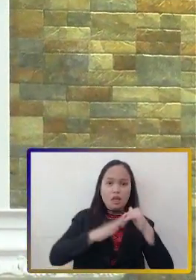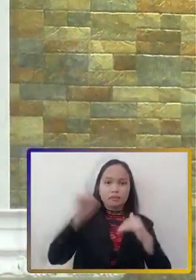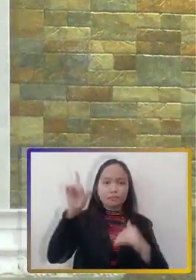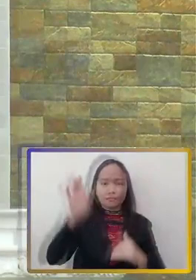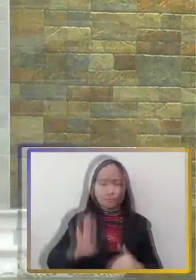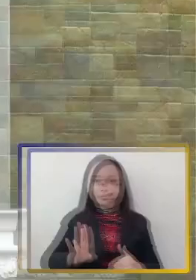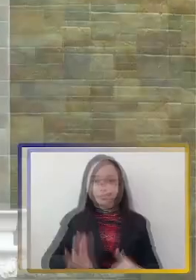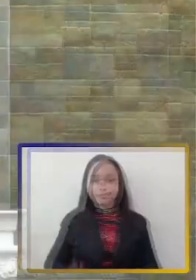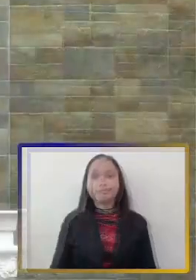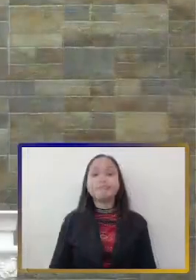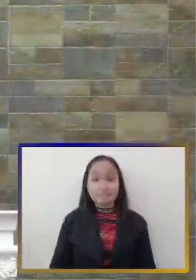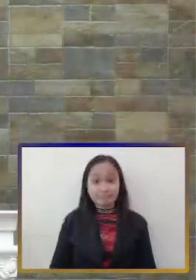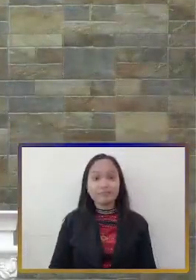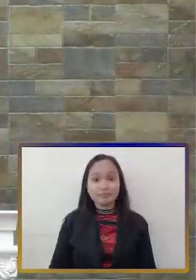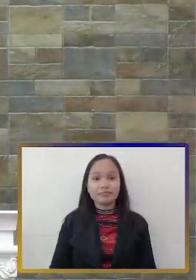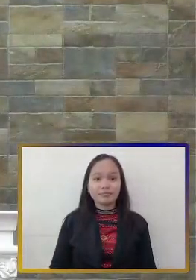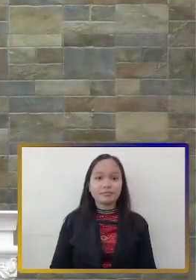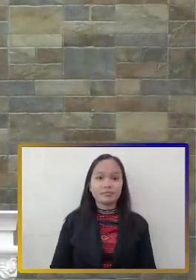Oh boy, I like this.